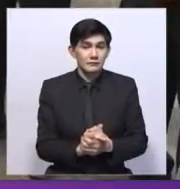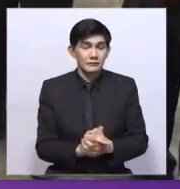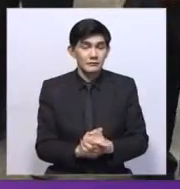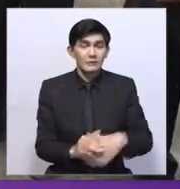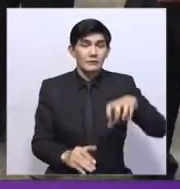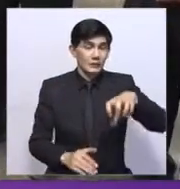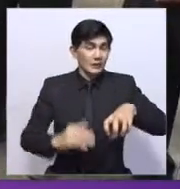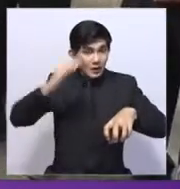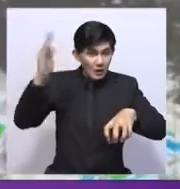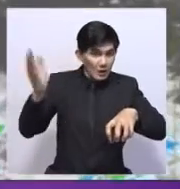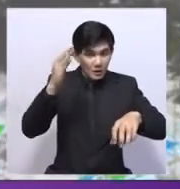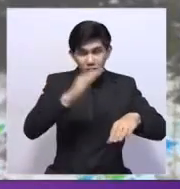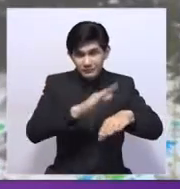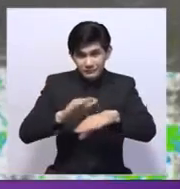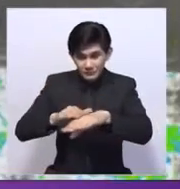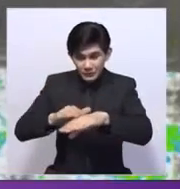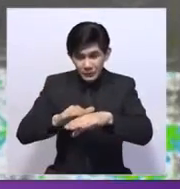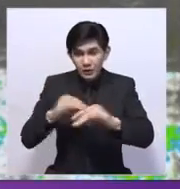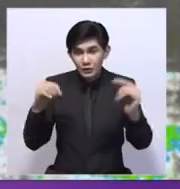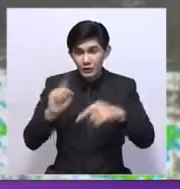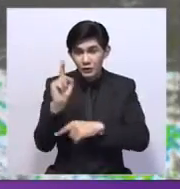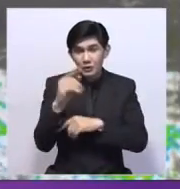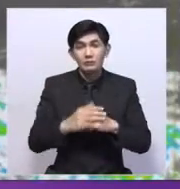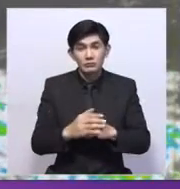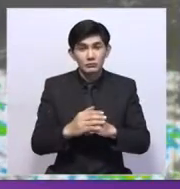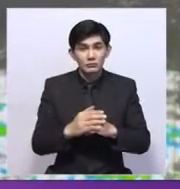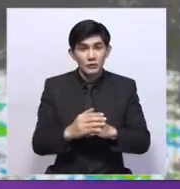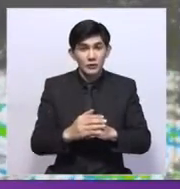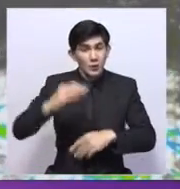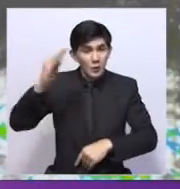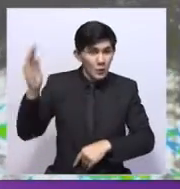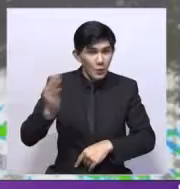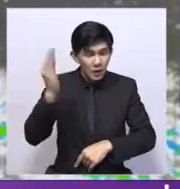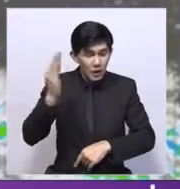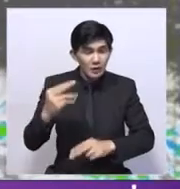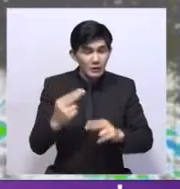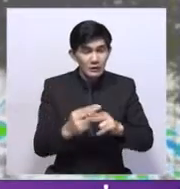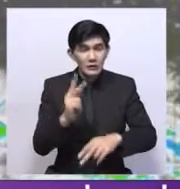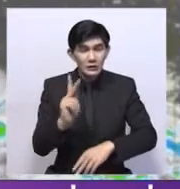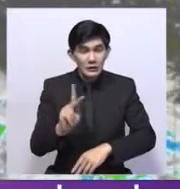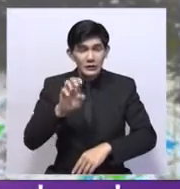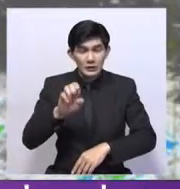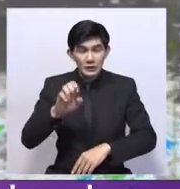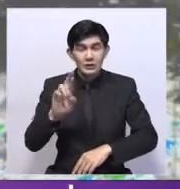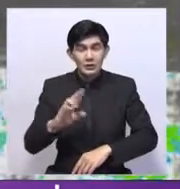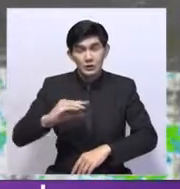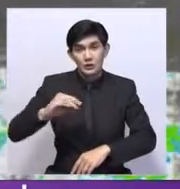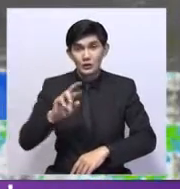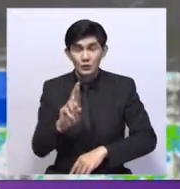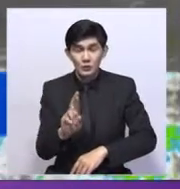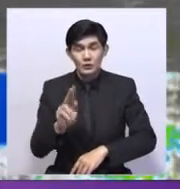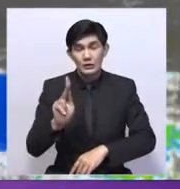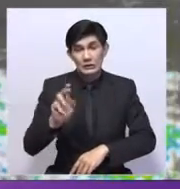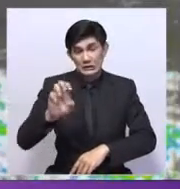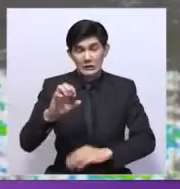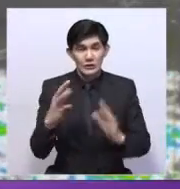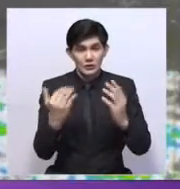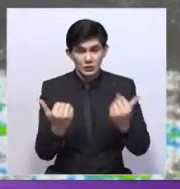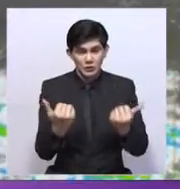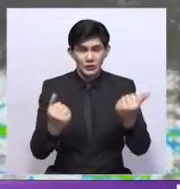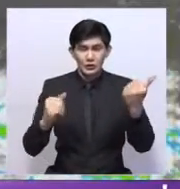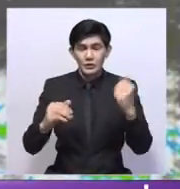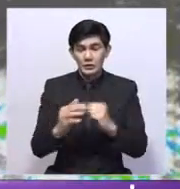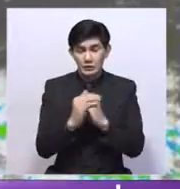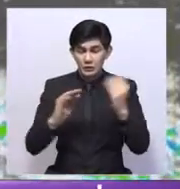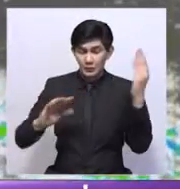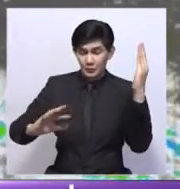ด้านกรมอุตุนิยมวิทยาได้ออกประกาศเตือนภัยลักษณะอากาศพายุโซนร้อนคีโรกีซึ่งอยู่ที่บริเวณทะเลจีนใต้ตอนกลางได้